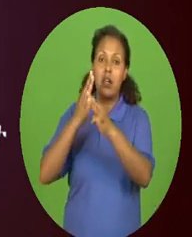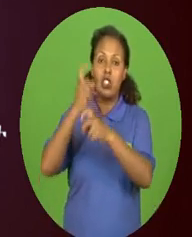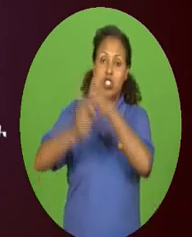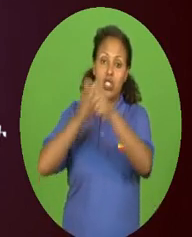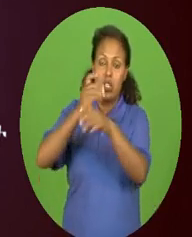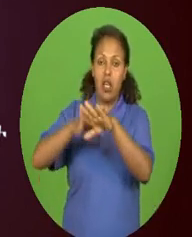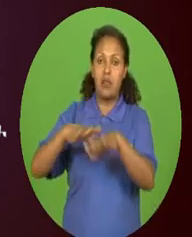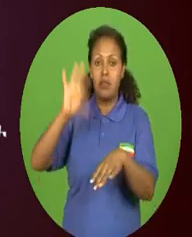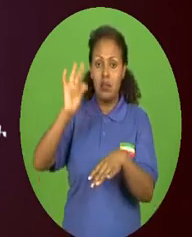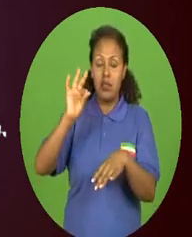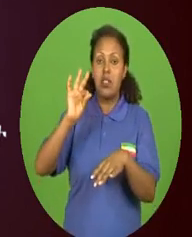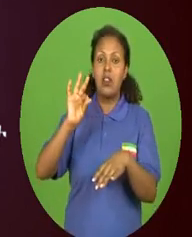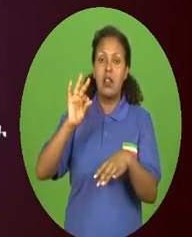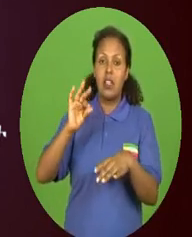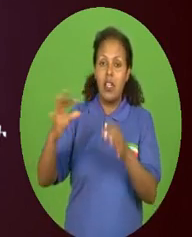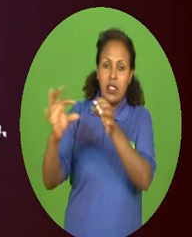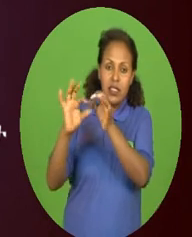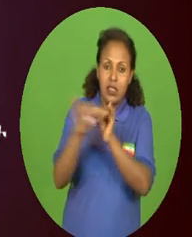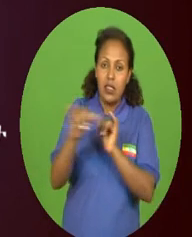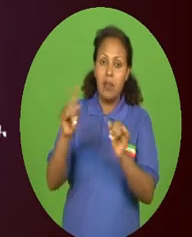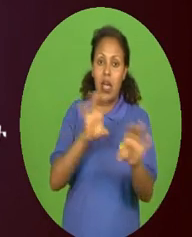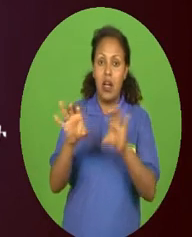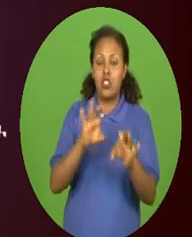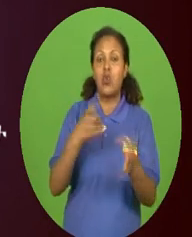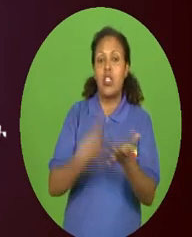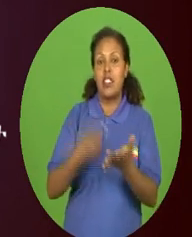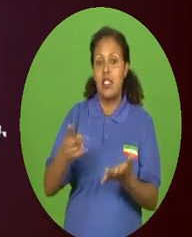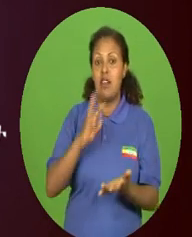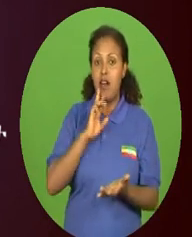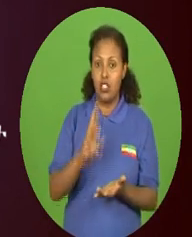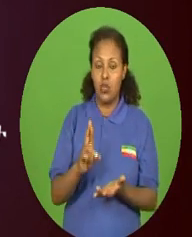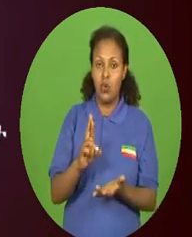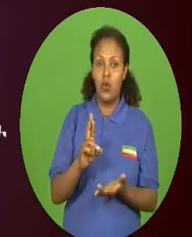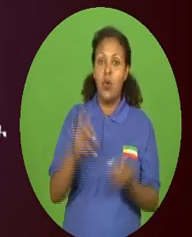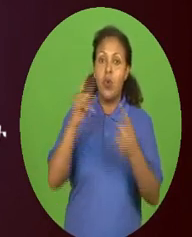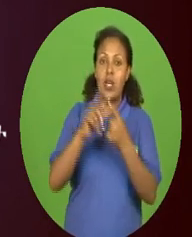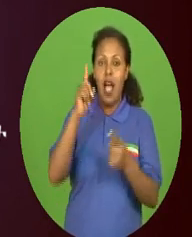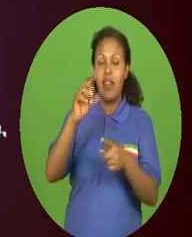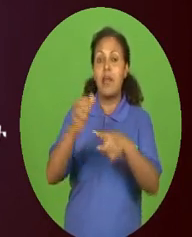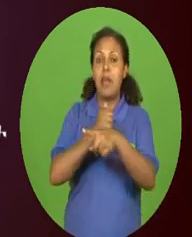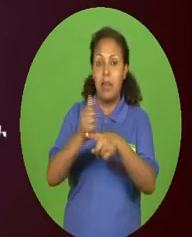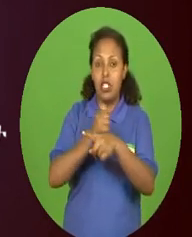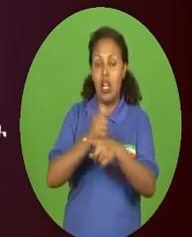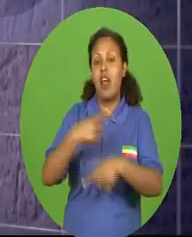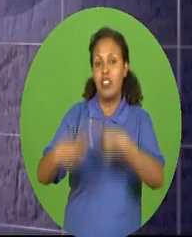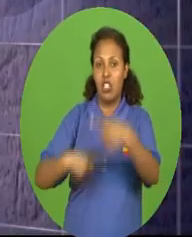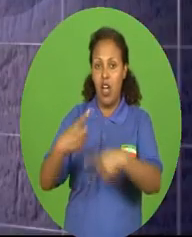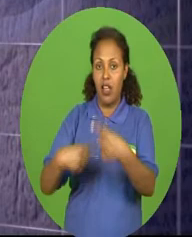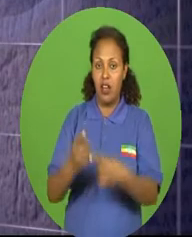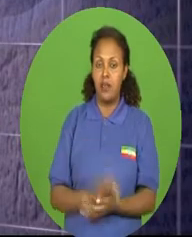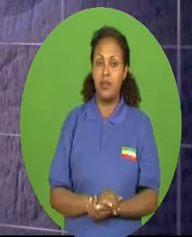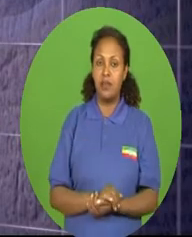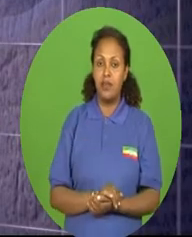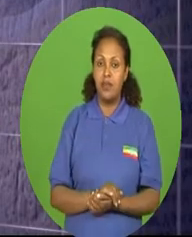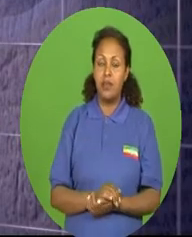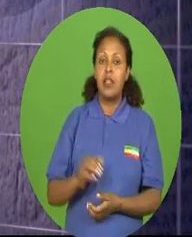ተማሪዎች በአለማችን ያሉ ቋንቋዎች ከሚጋሯቸው ባህሪያት ዋና ዋናዎቹ እነዚህ ናቸው። ወደ አንድ